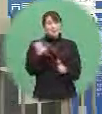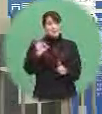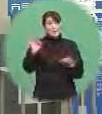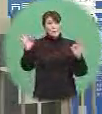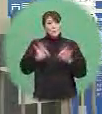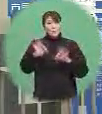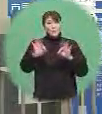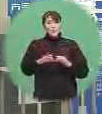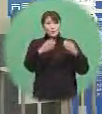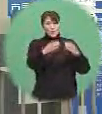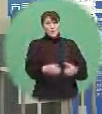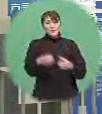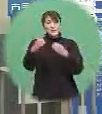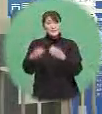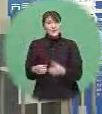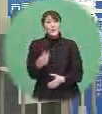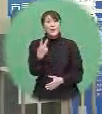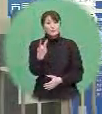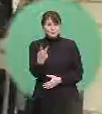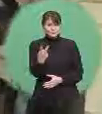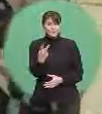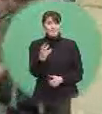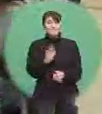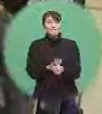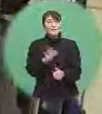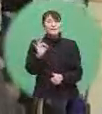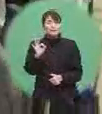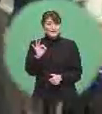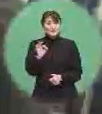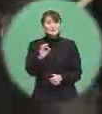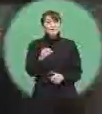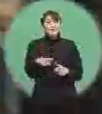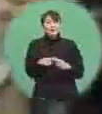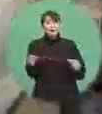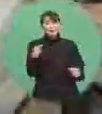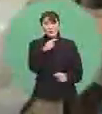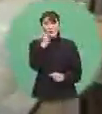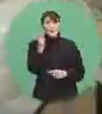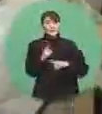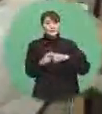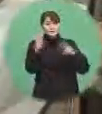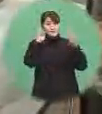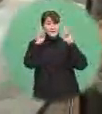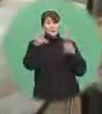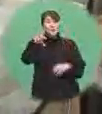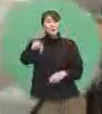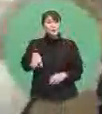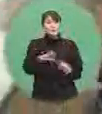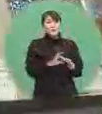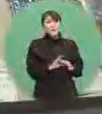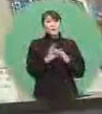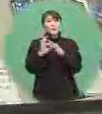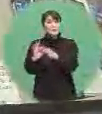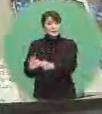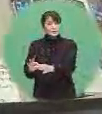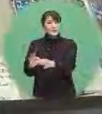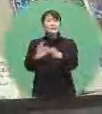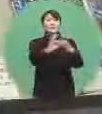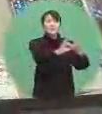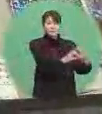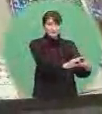ました。寄せられた義援金は日本赤十字社を通して被災地へ届けられます。